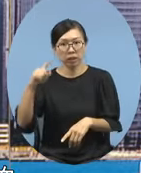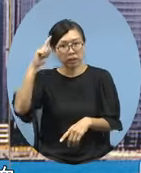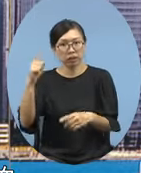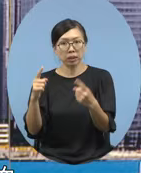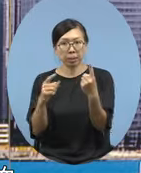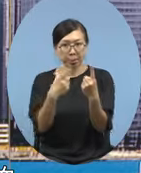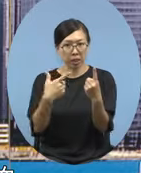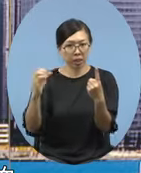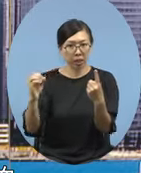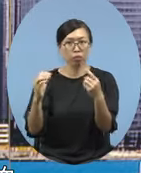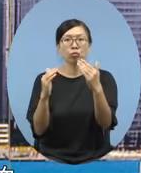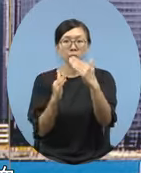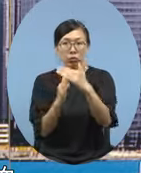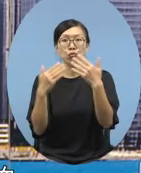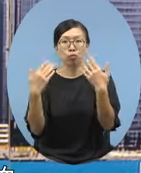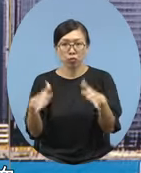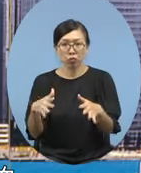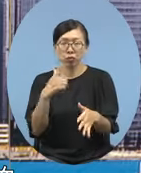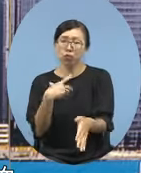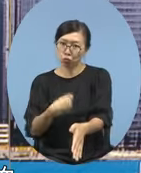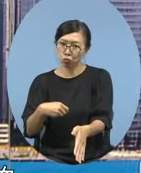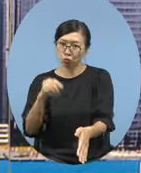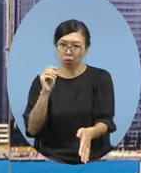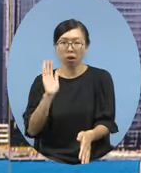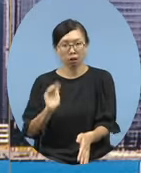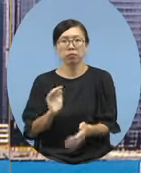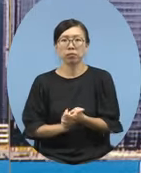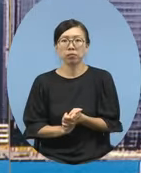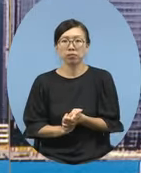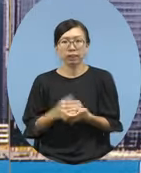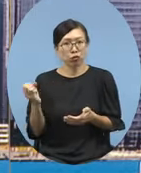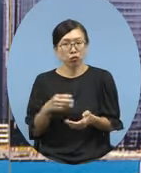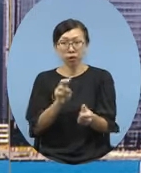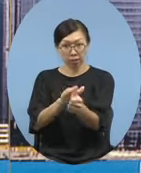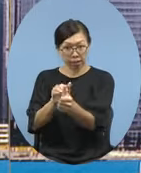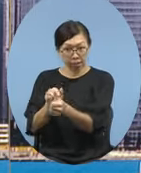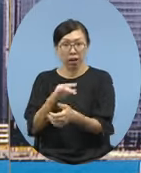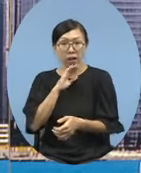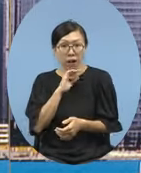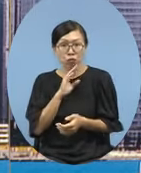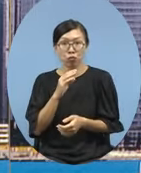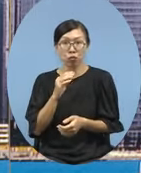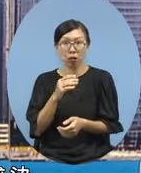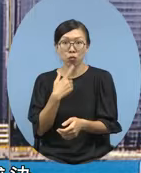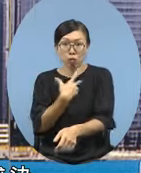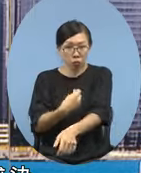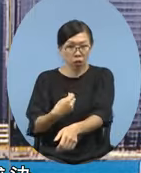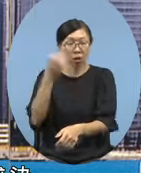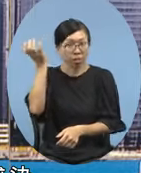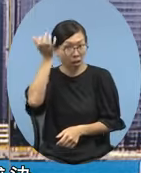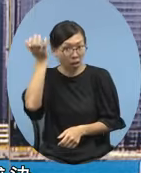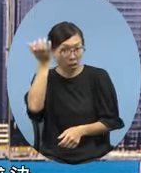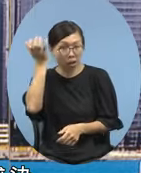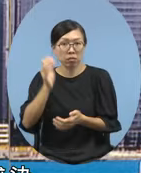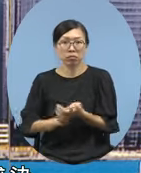復之後咧180日之後咧先至可以捐血嘅。咁我哋亦都再次提醒翻捐血嘅人士啦，如果捐血之後